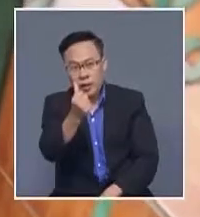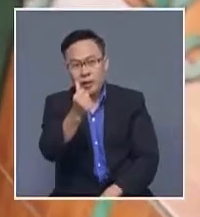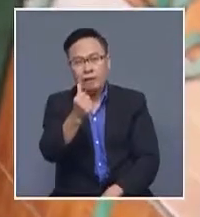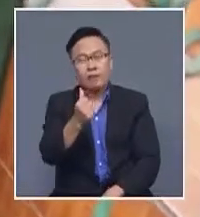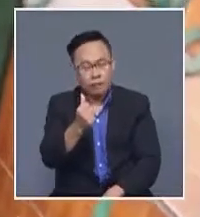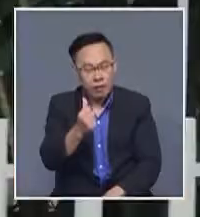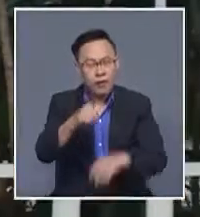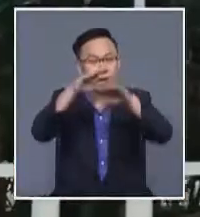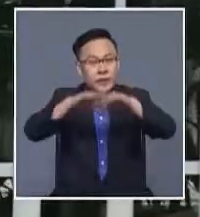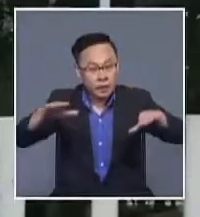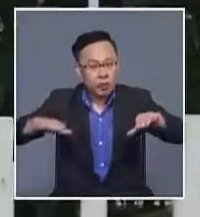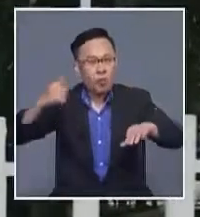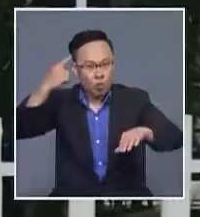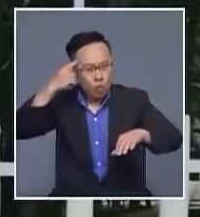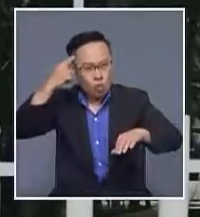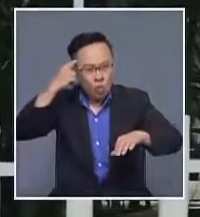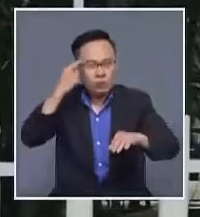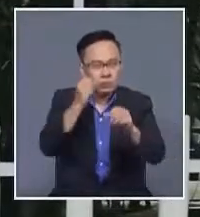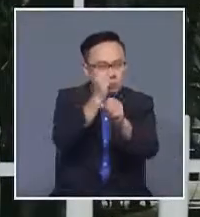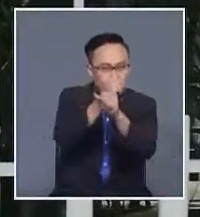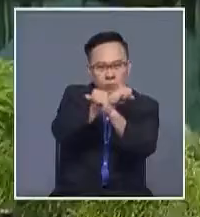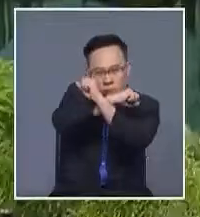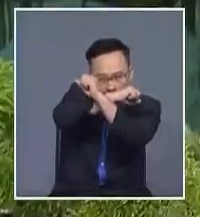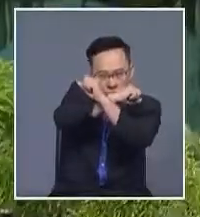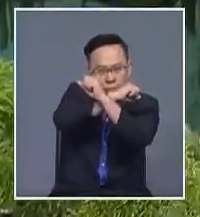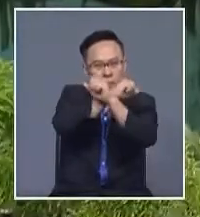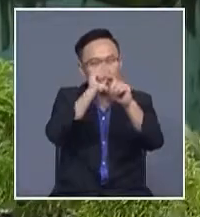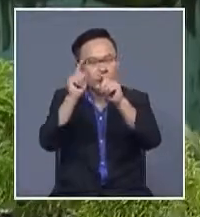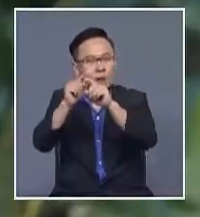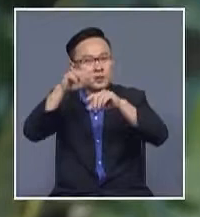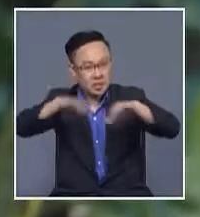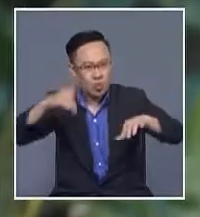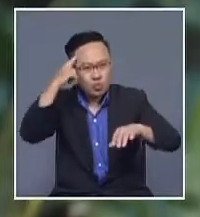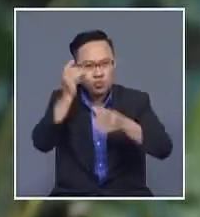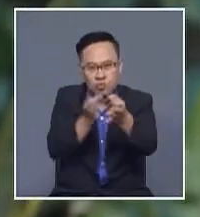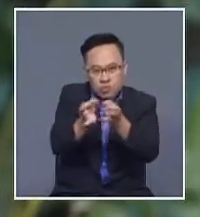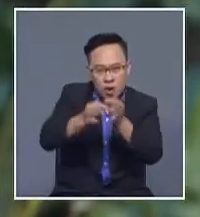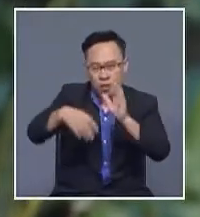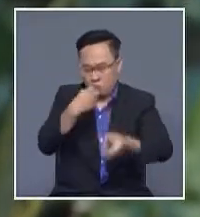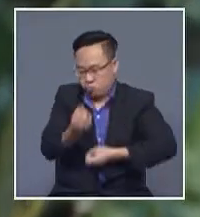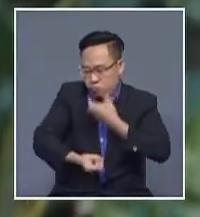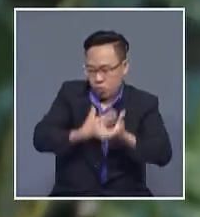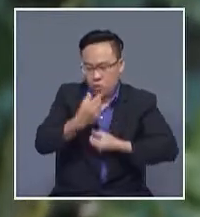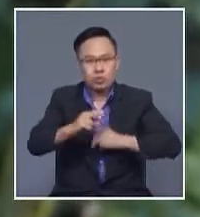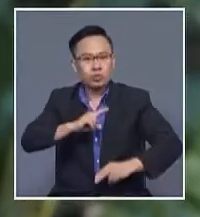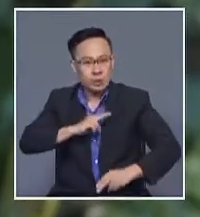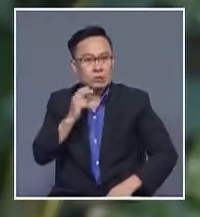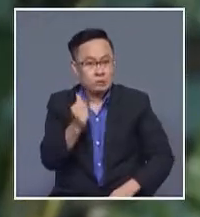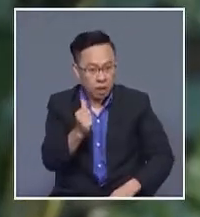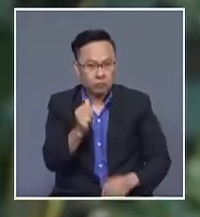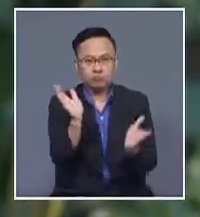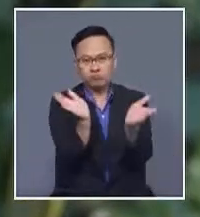เรียกว่ามีจิตวิญญาณในการตระหนักถึงเรื่องความปลอดภัยสามารถชี้แจงโครงการได้ดีมากนะก็ผมต้องขอชื่นช